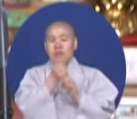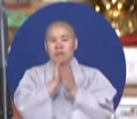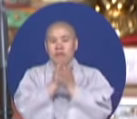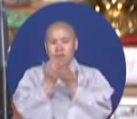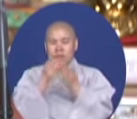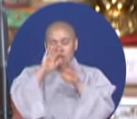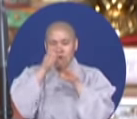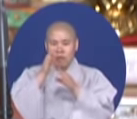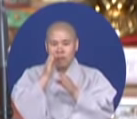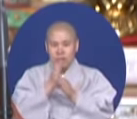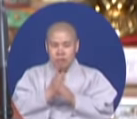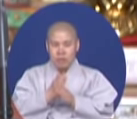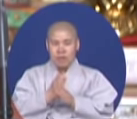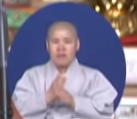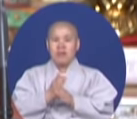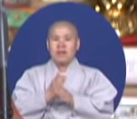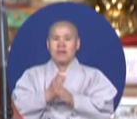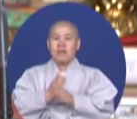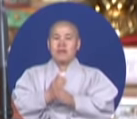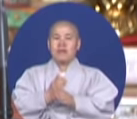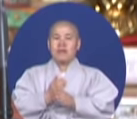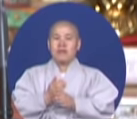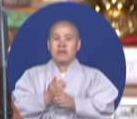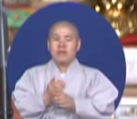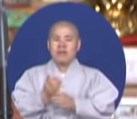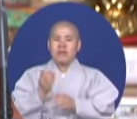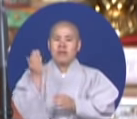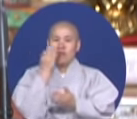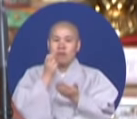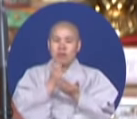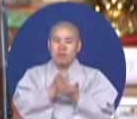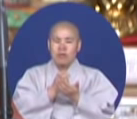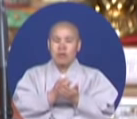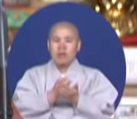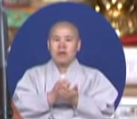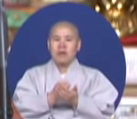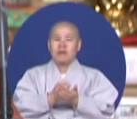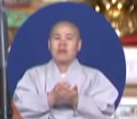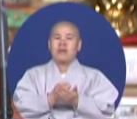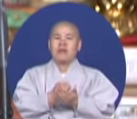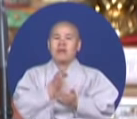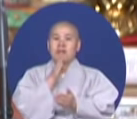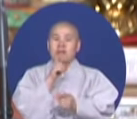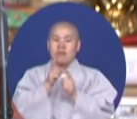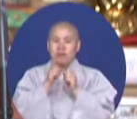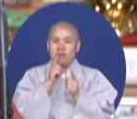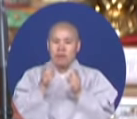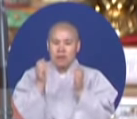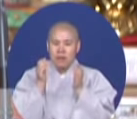그거예요. 이렇게 이제 정복계진원까지 다 한 그곳은